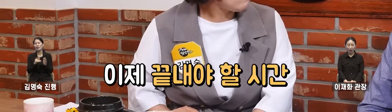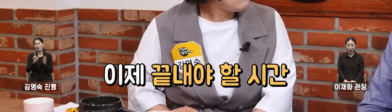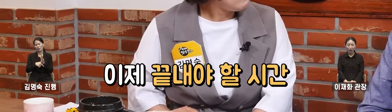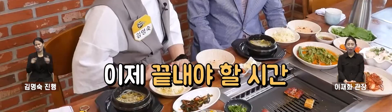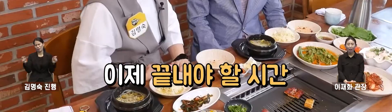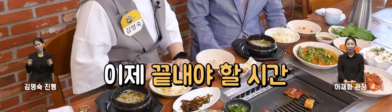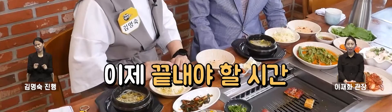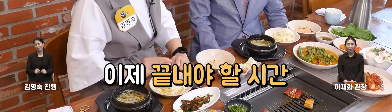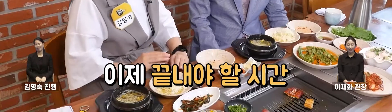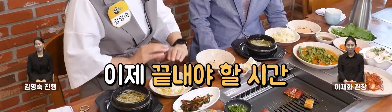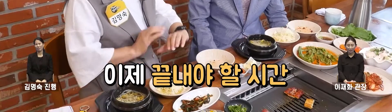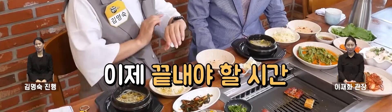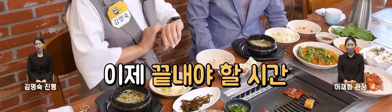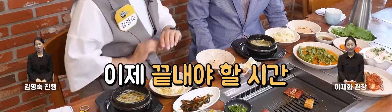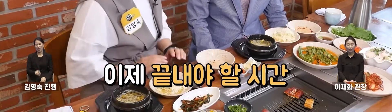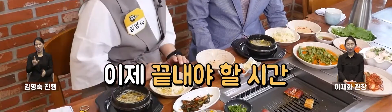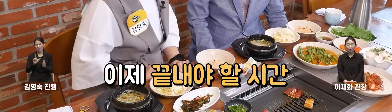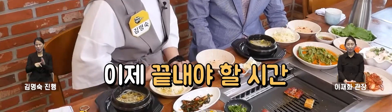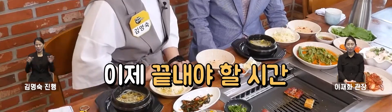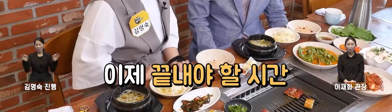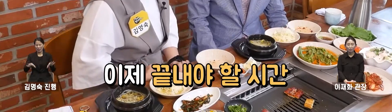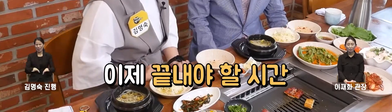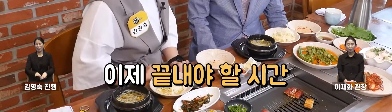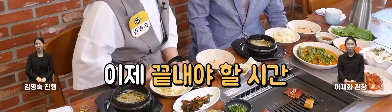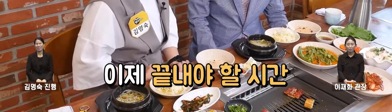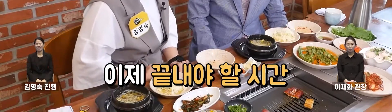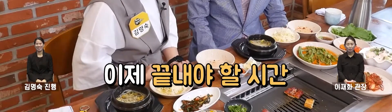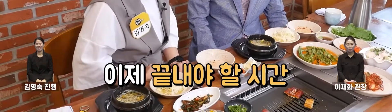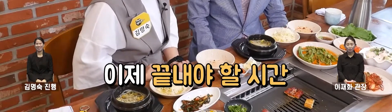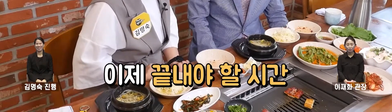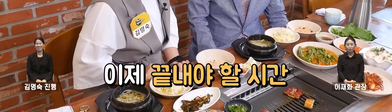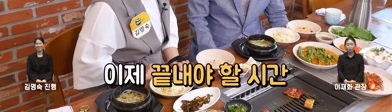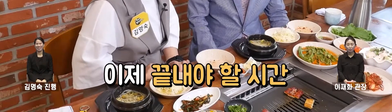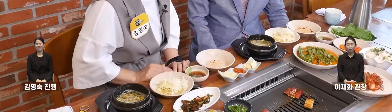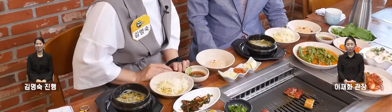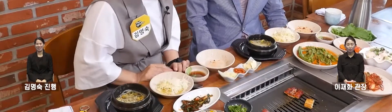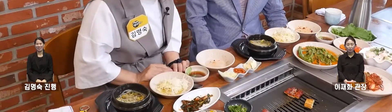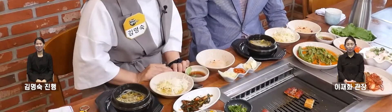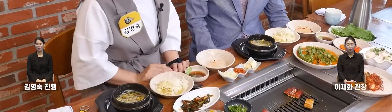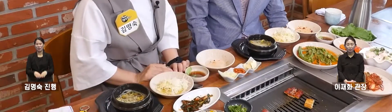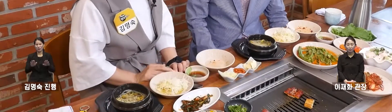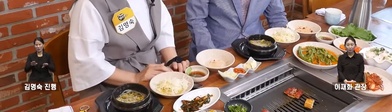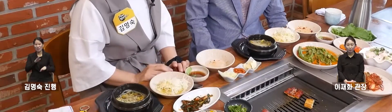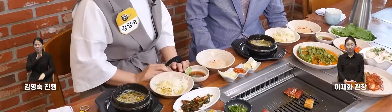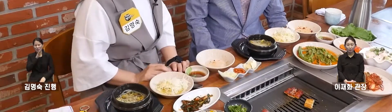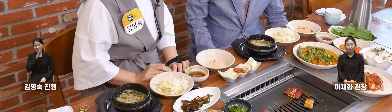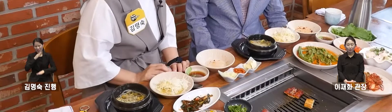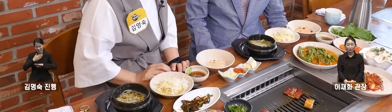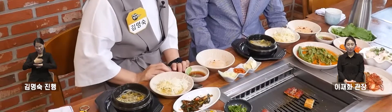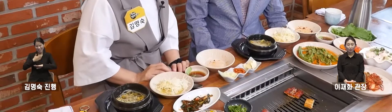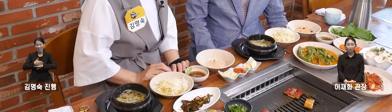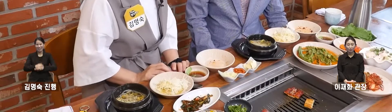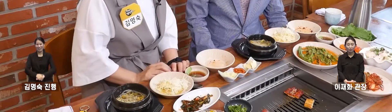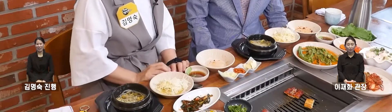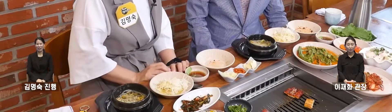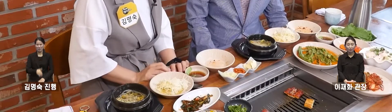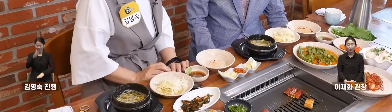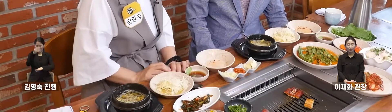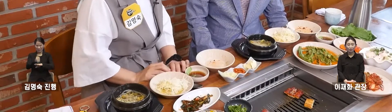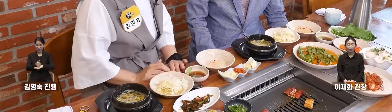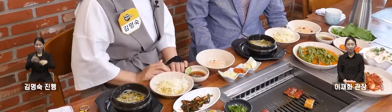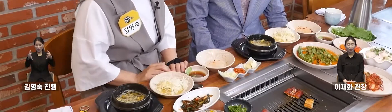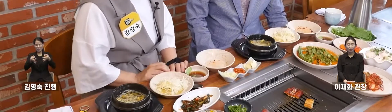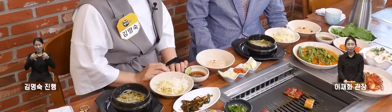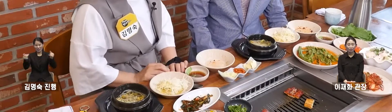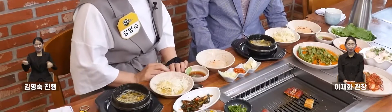됐어요. 아유. 시간이 이렇게 금방 후딱 지나갔네요. 오늘 정말 감사드리고요. 우리